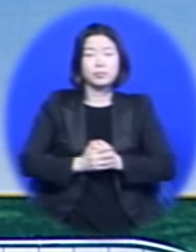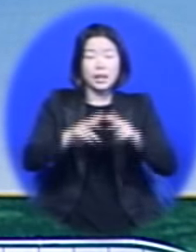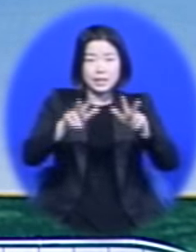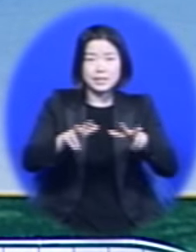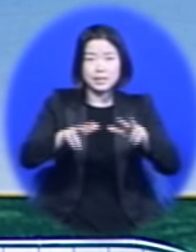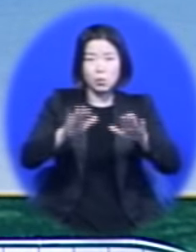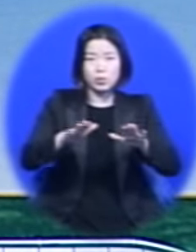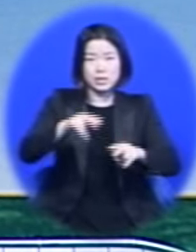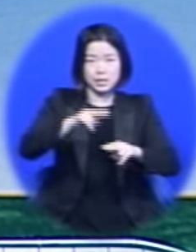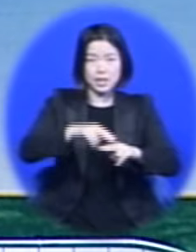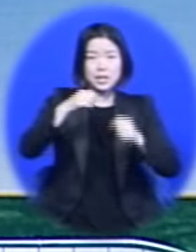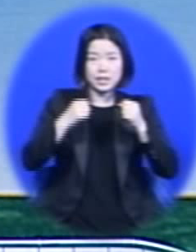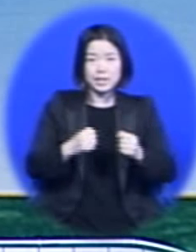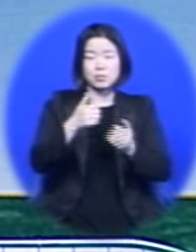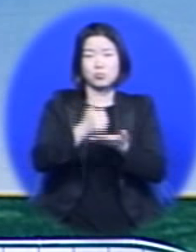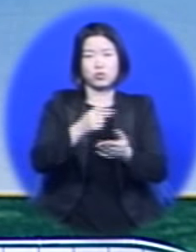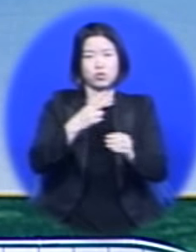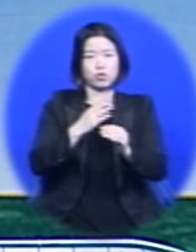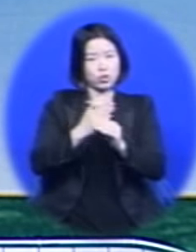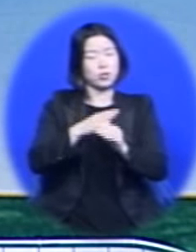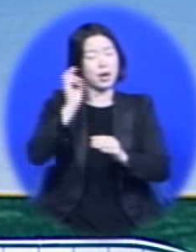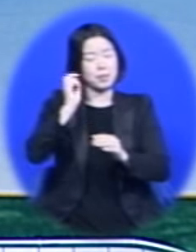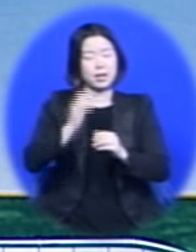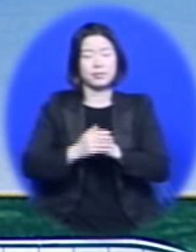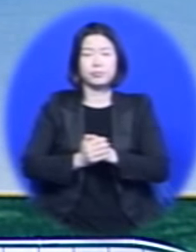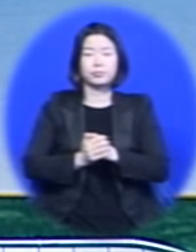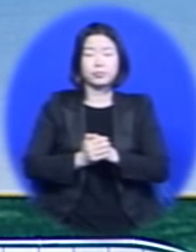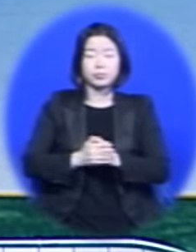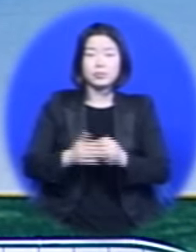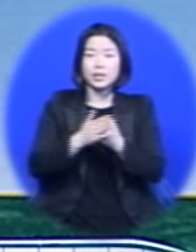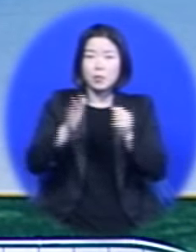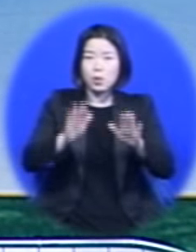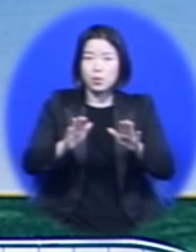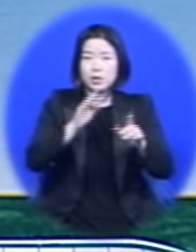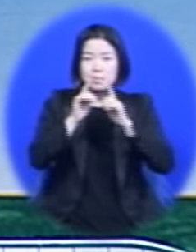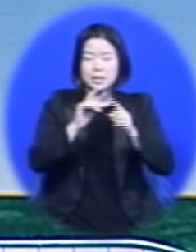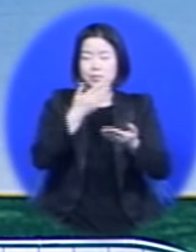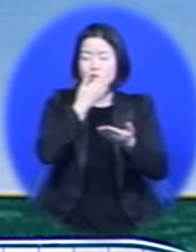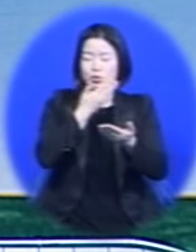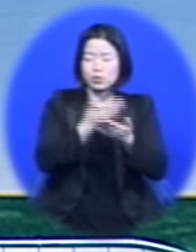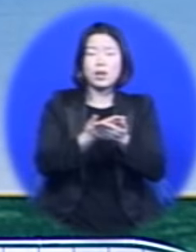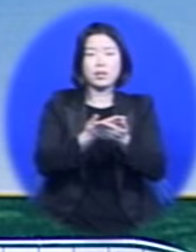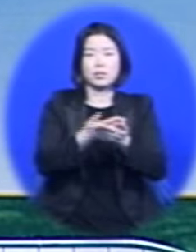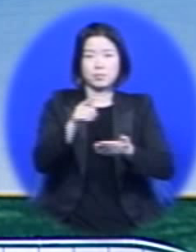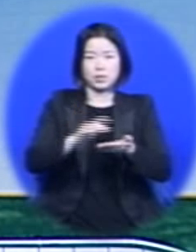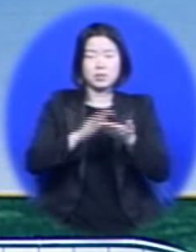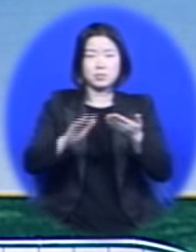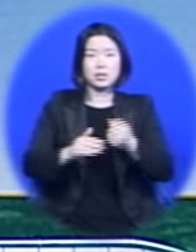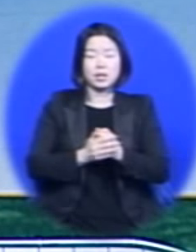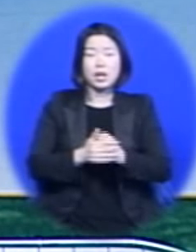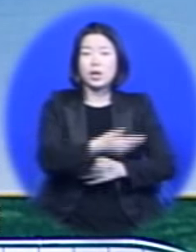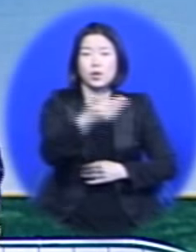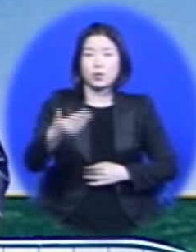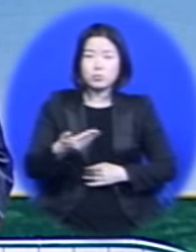지금 오늘 이 자리에 계신 분들 중에도 그렇습니다. 그래서 오늘 이 말씀이 참 중요한 것입니다.